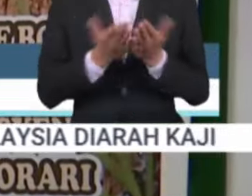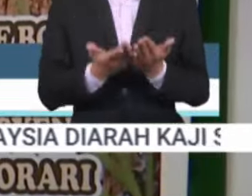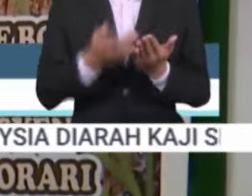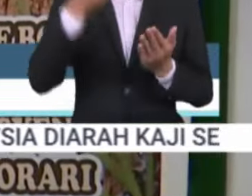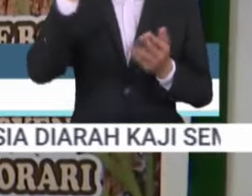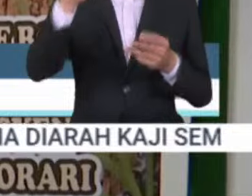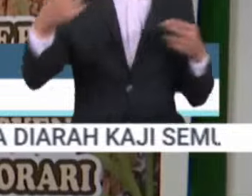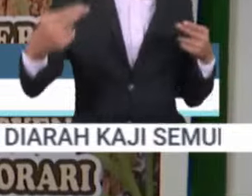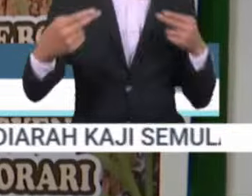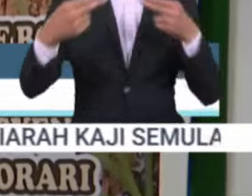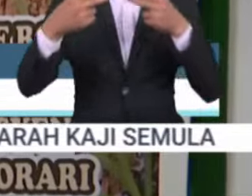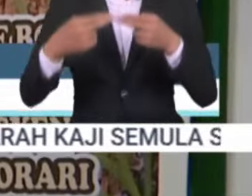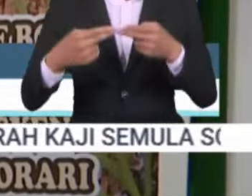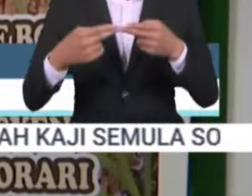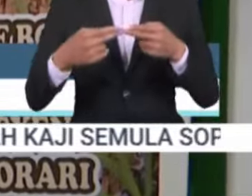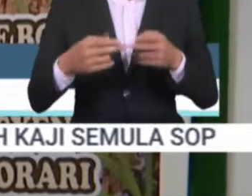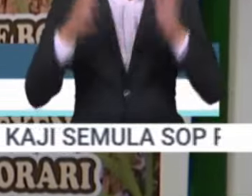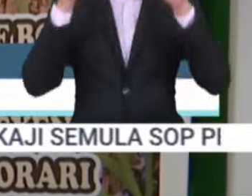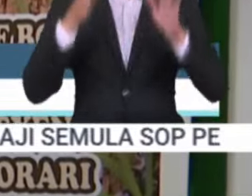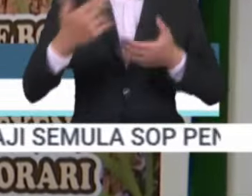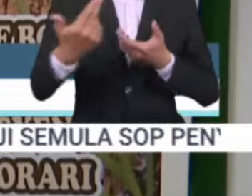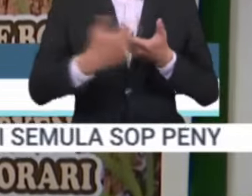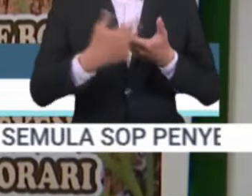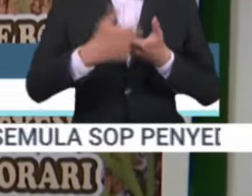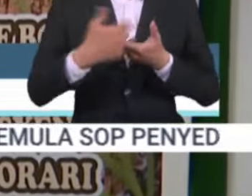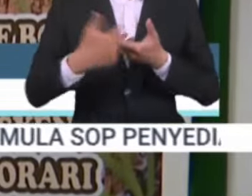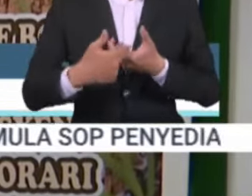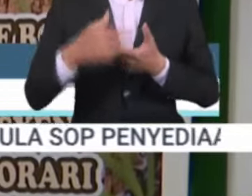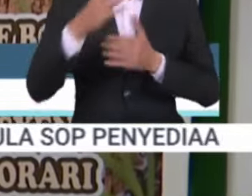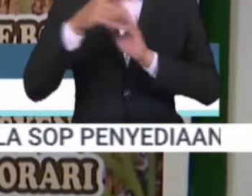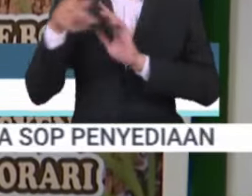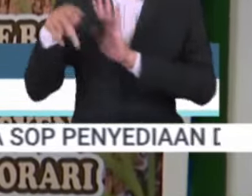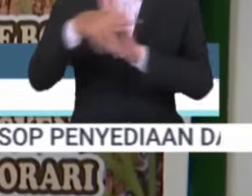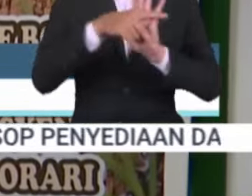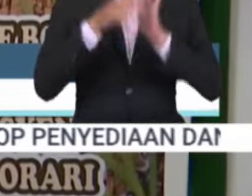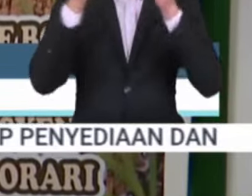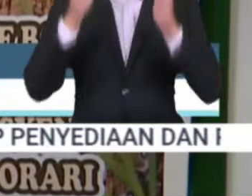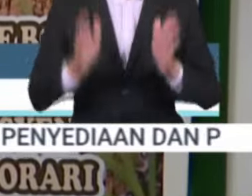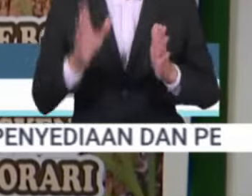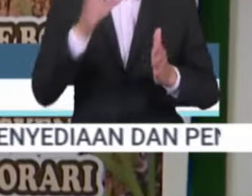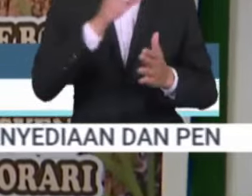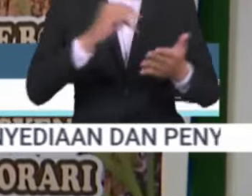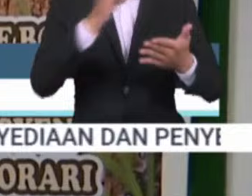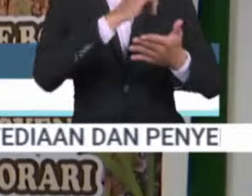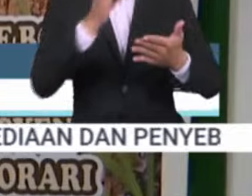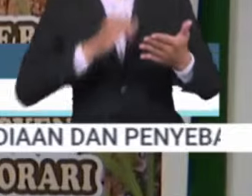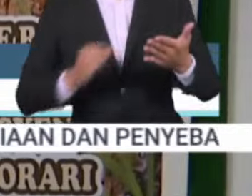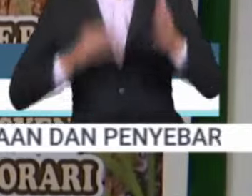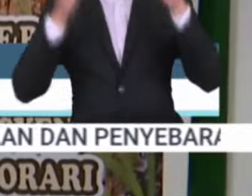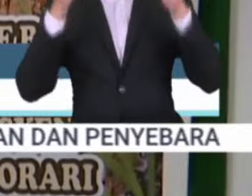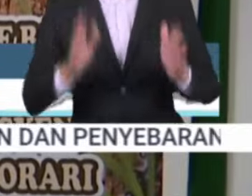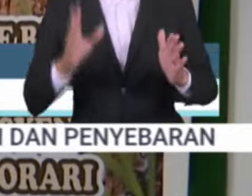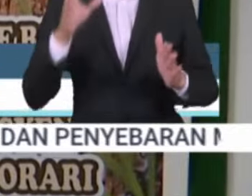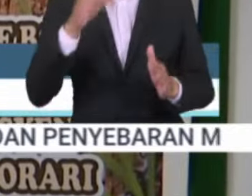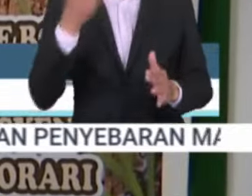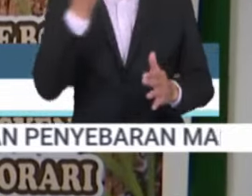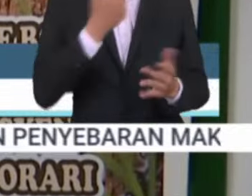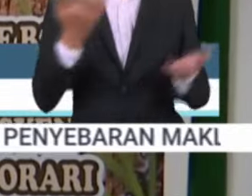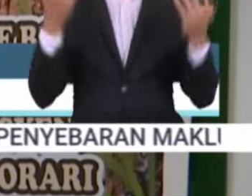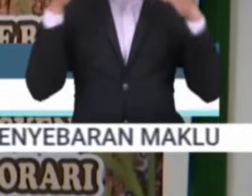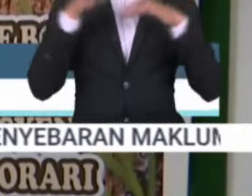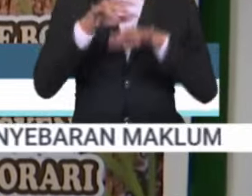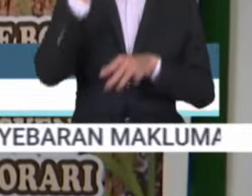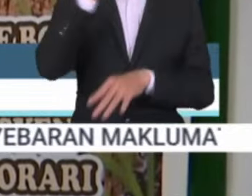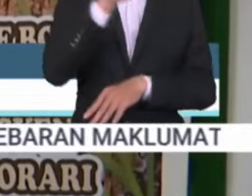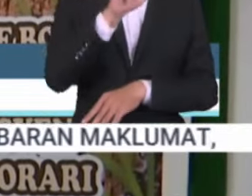direktori perhubungan kepada para peserta, pempamer, tokoh, karyawan dan juga mereka yang terlibat dalam Borneo